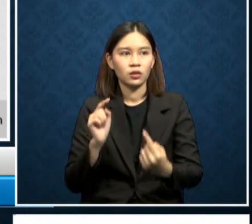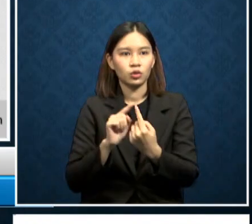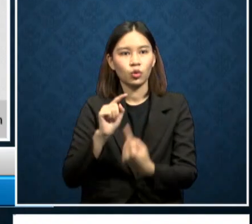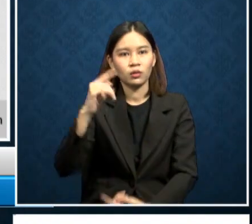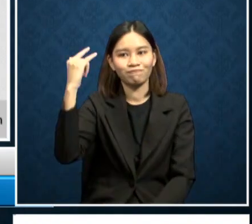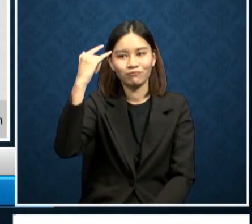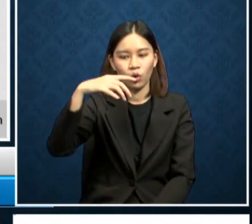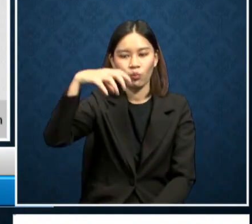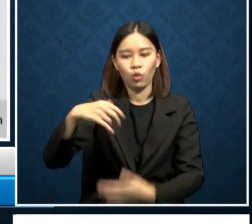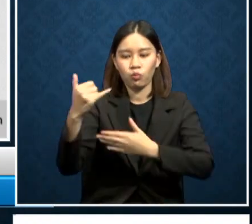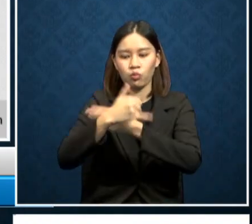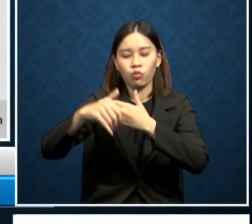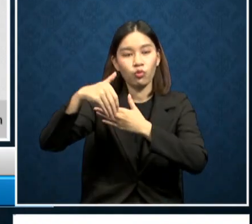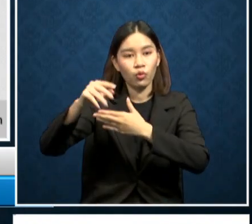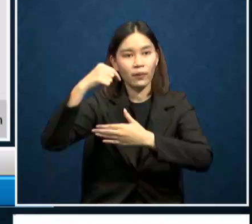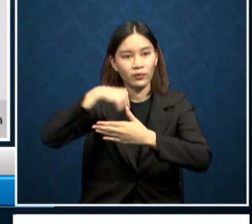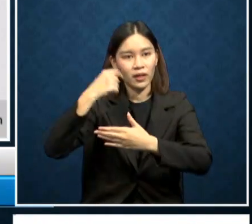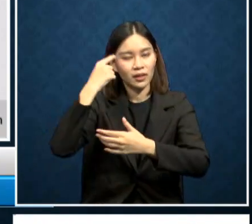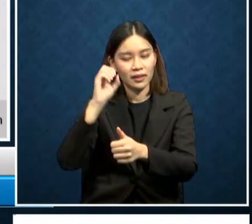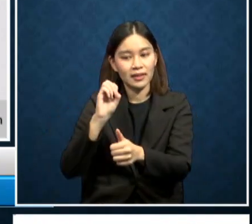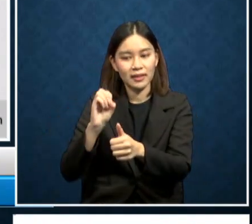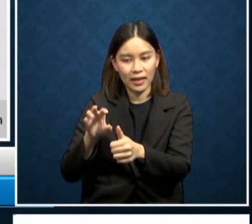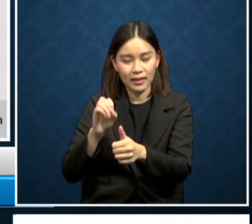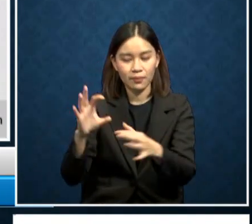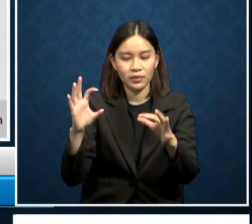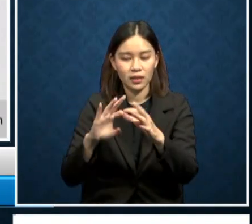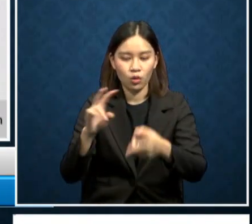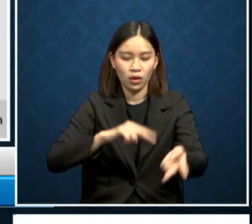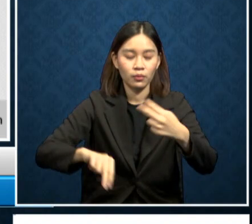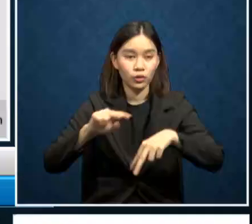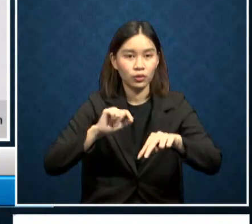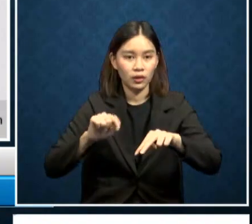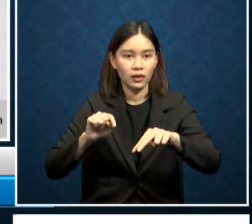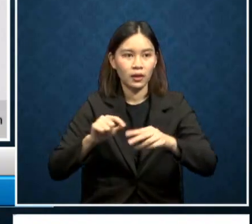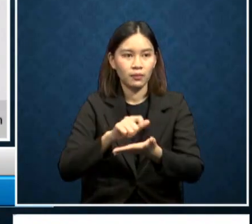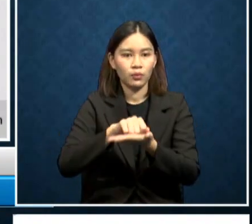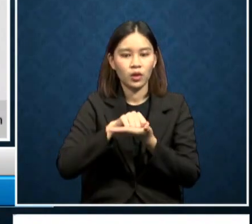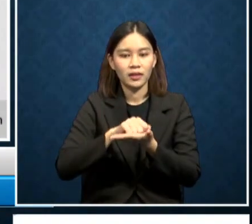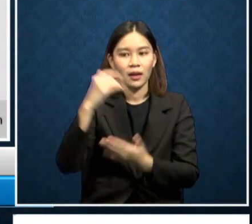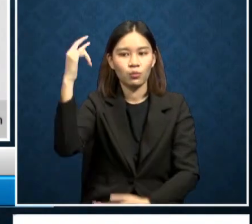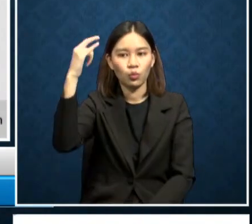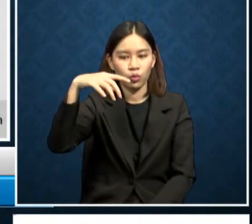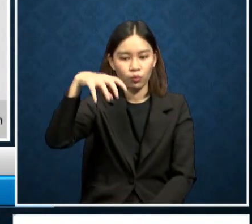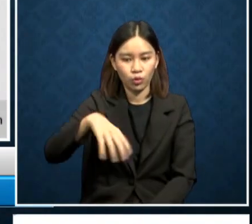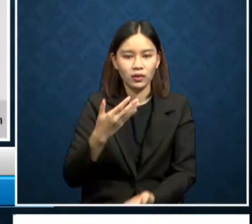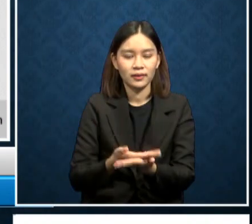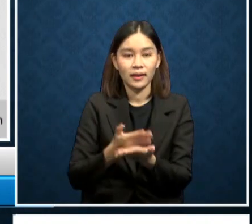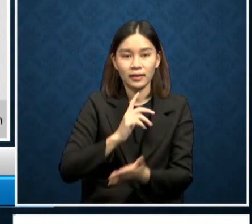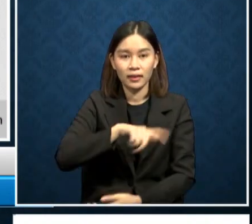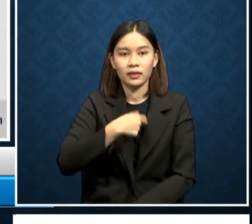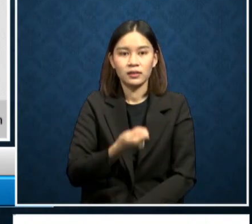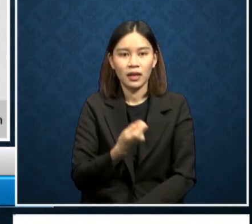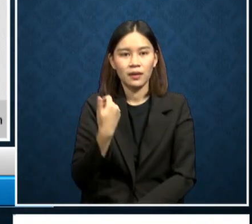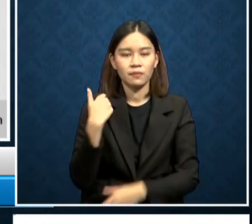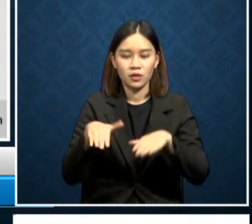พลเรือนระหว่างประเทศได้ให้ข้อแนะนำในเรื่องการกำกับดูแลบริการสนามบินและค่าบริการโดย